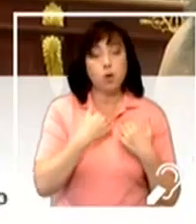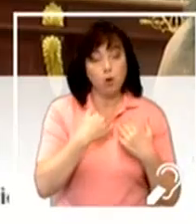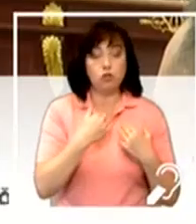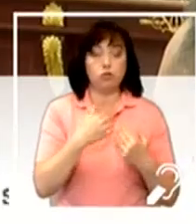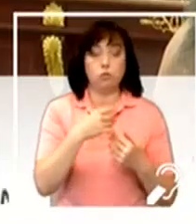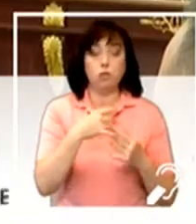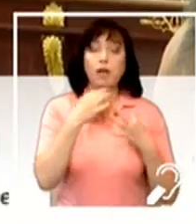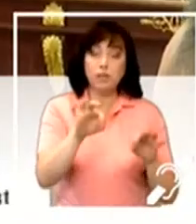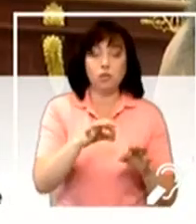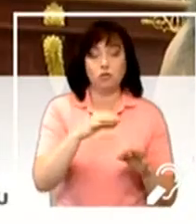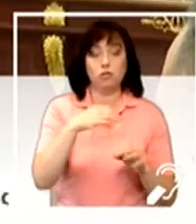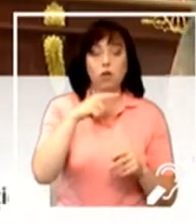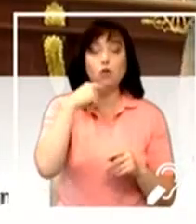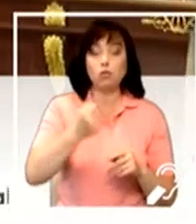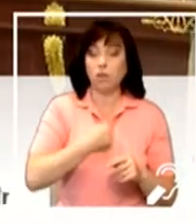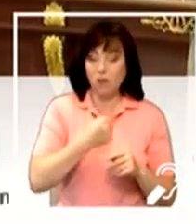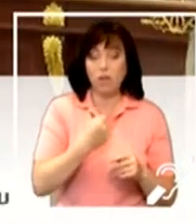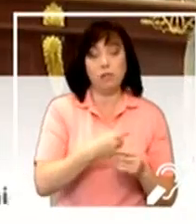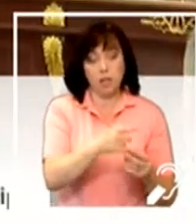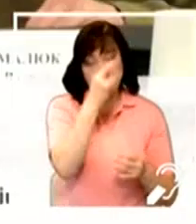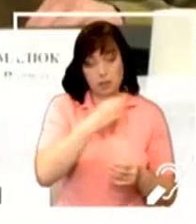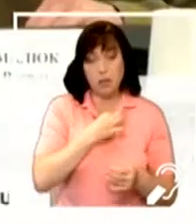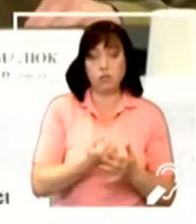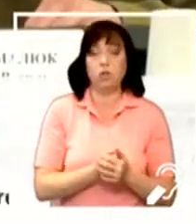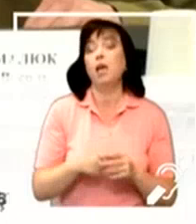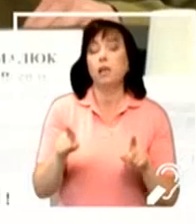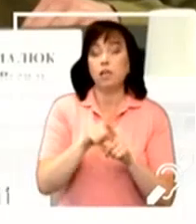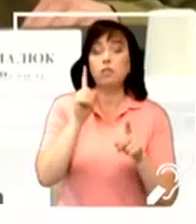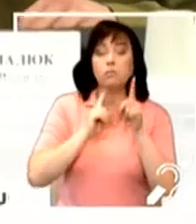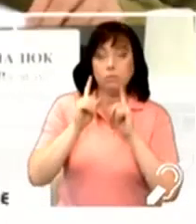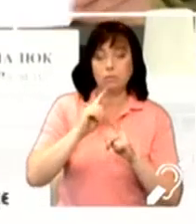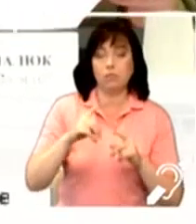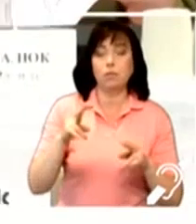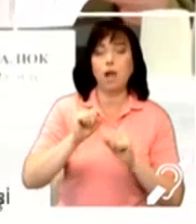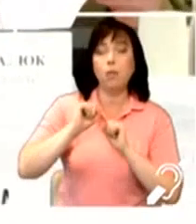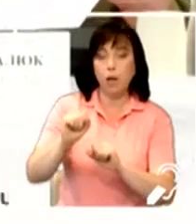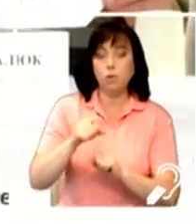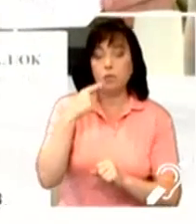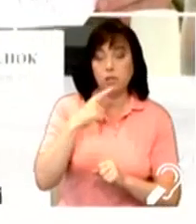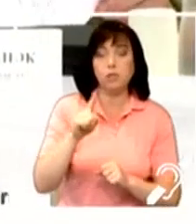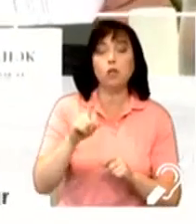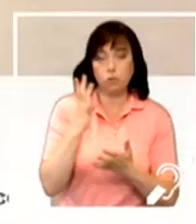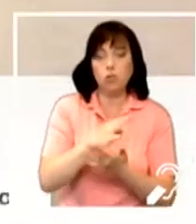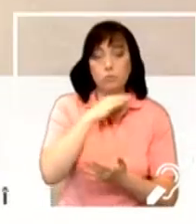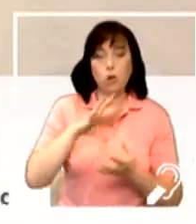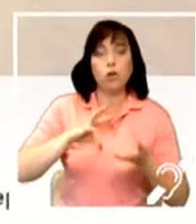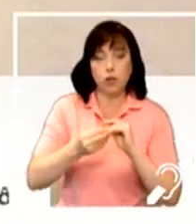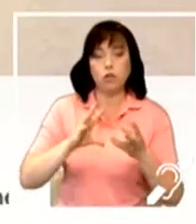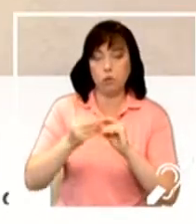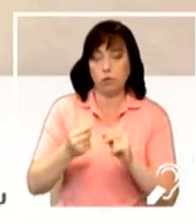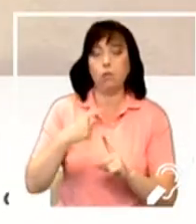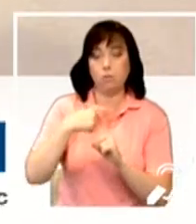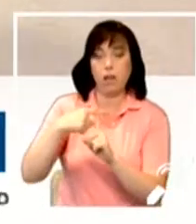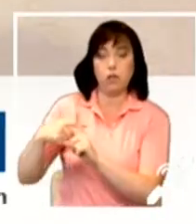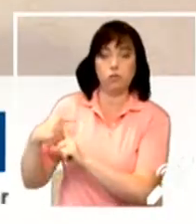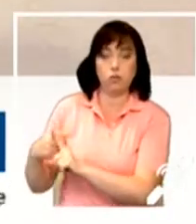soldații să plece acasă. Președintele Zelenski a condus o ședință a Consiliului Național de Apărare și a anunțat noi succese. Ми